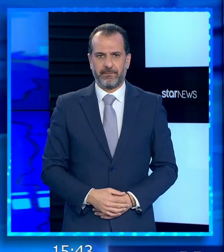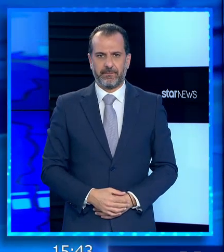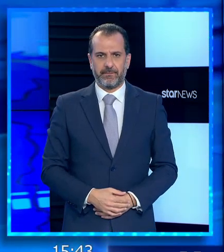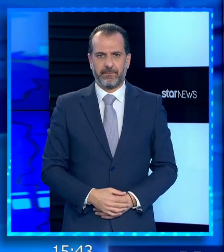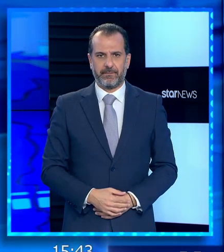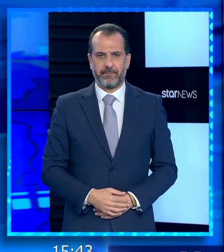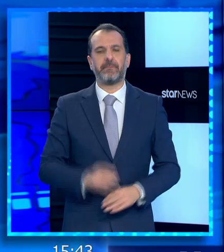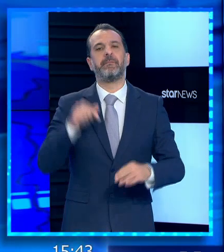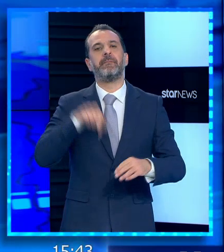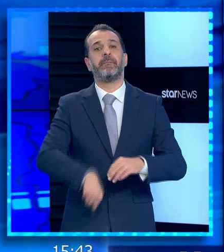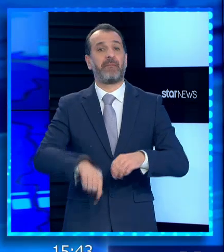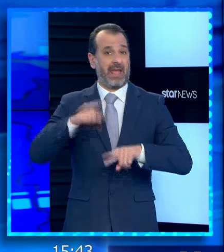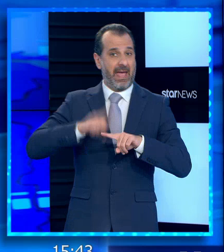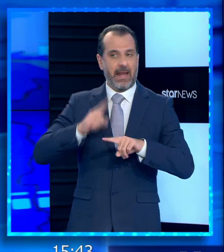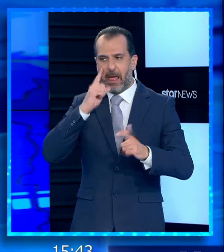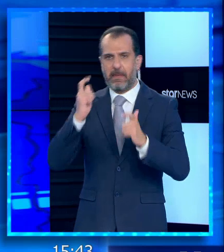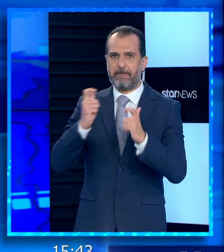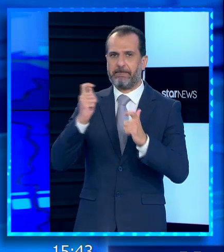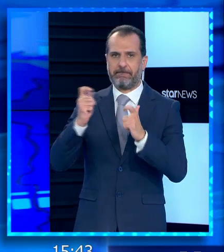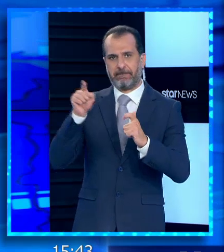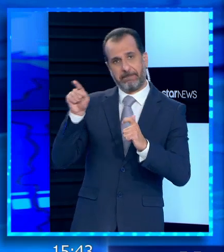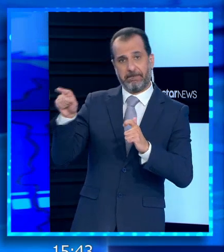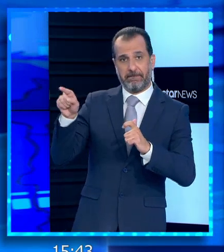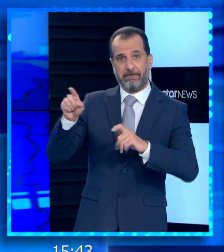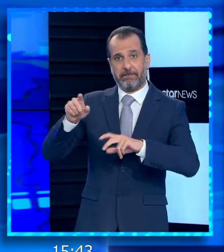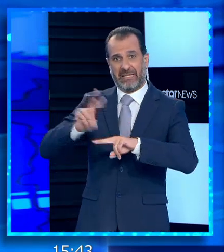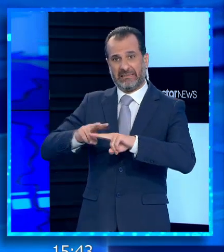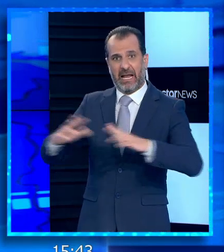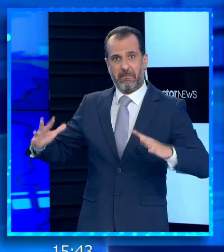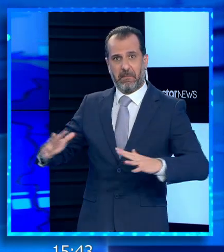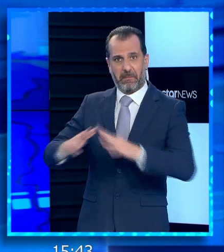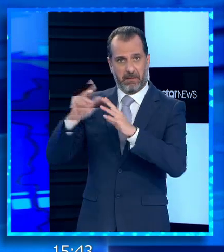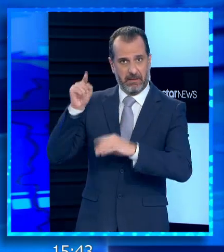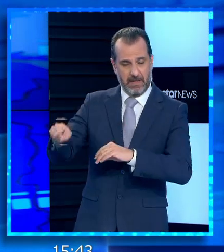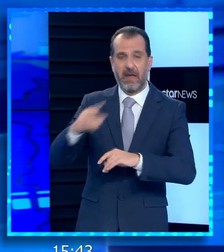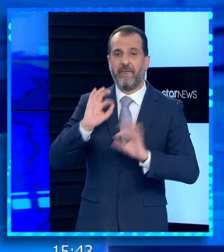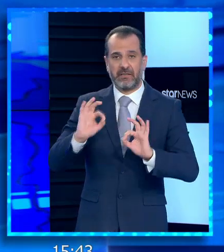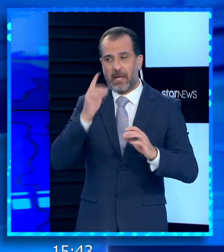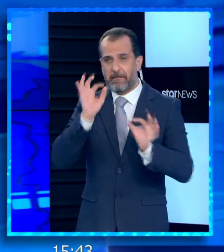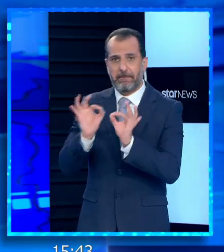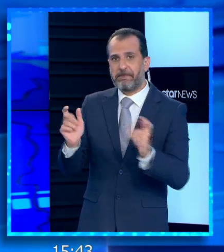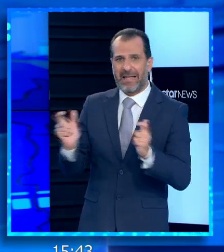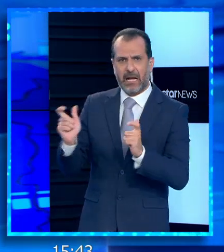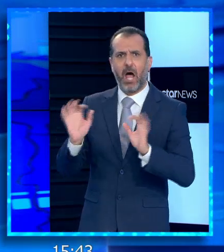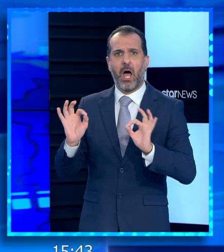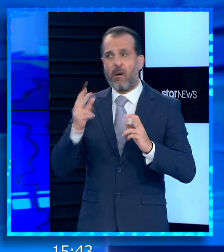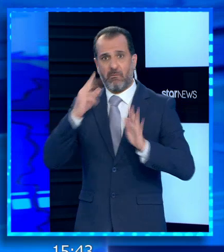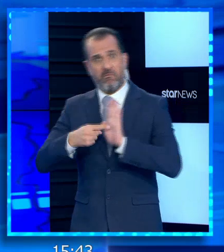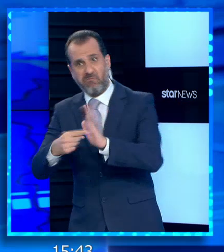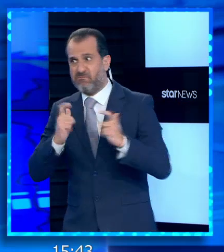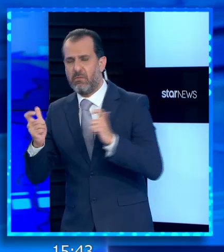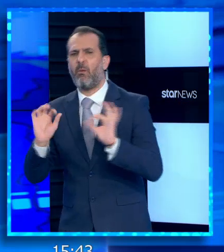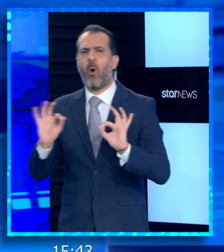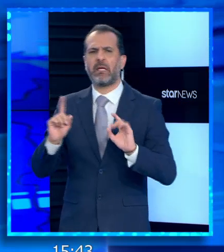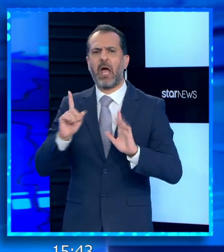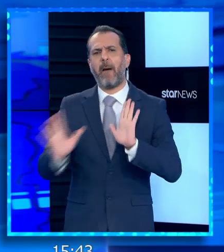Με πολύ προσοχή παρακολουθεί η Αθήνα τις εξελίξεις στον πόλεμο στη Μέση Ανατολή. Ήδη έχουν ληφθεί αυξημένα αλλά διακριτικά μέτρα ασφαλείας, ενώ